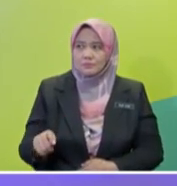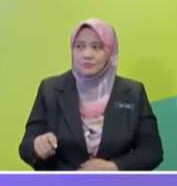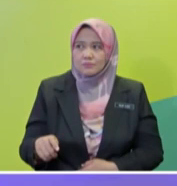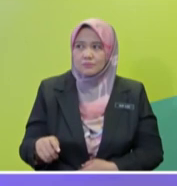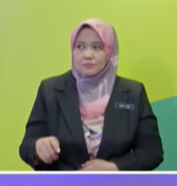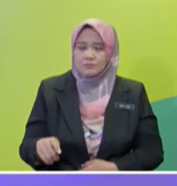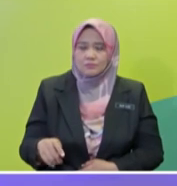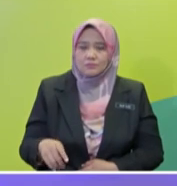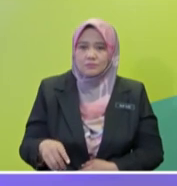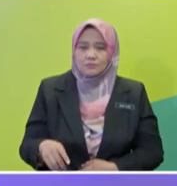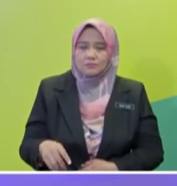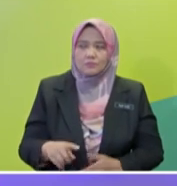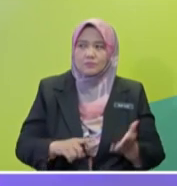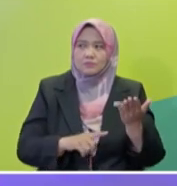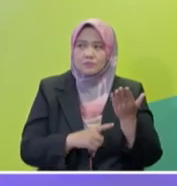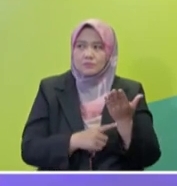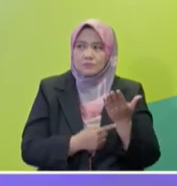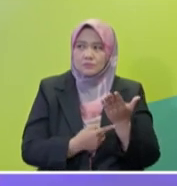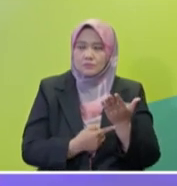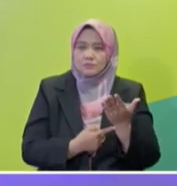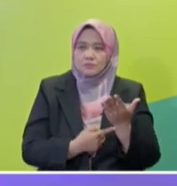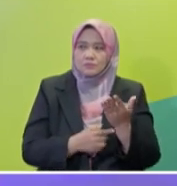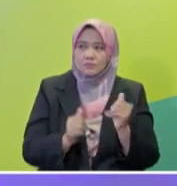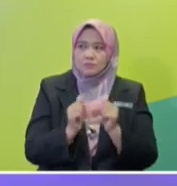ini kita kenal eh bermula dengan